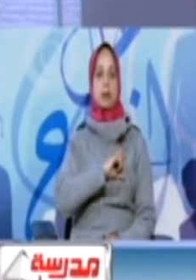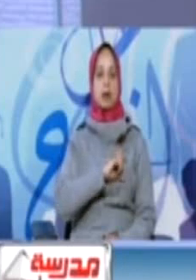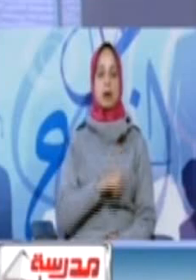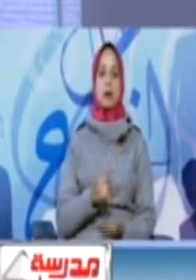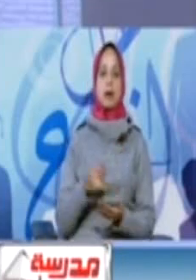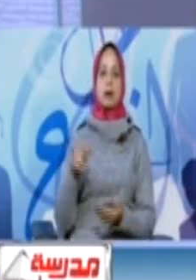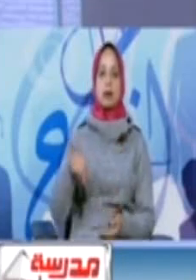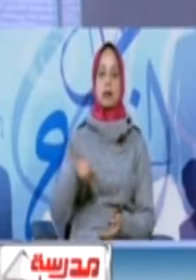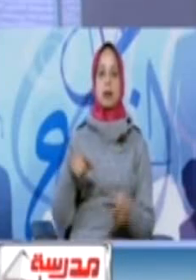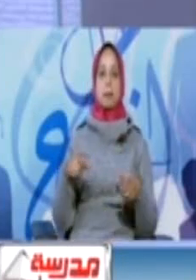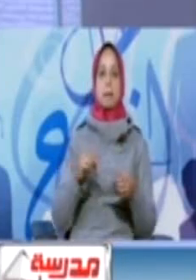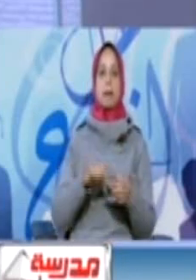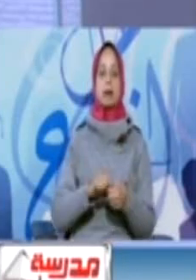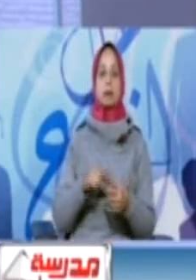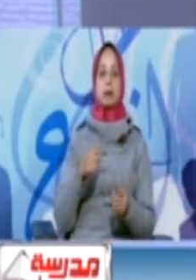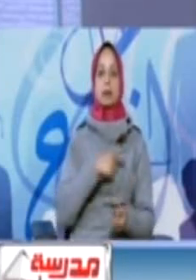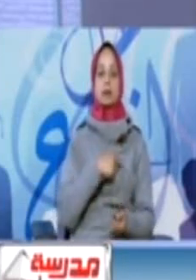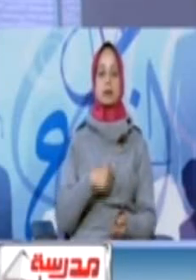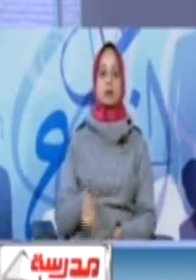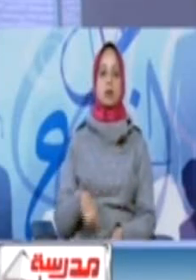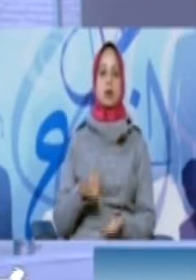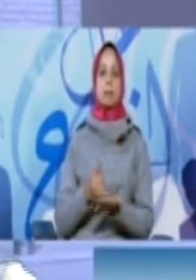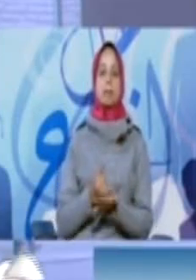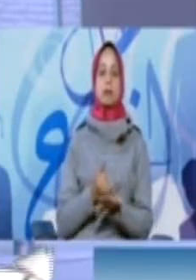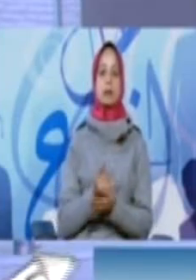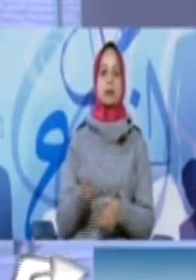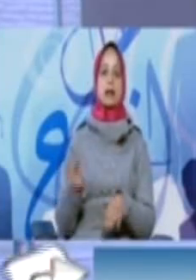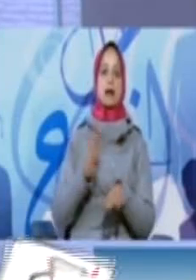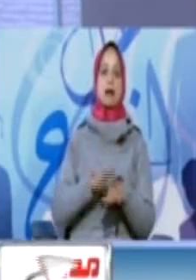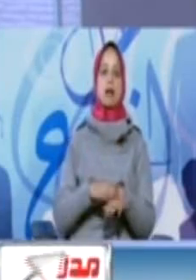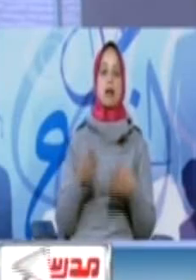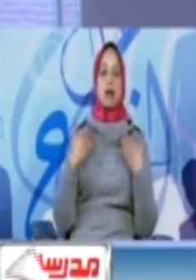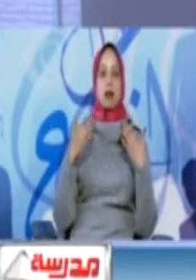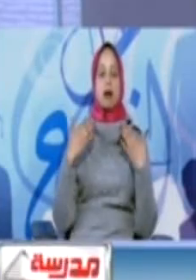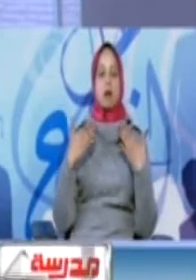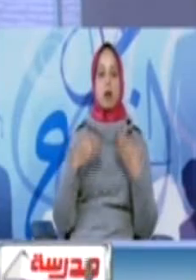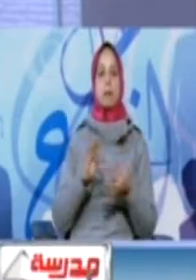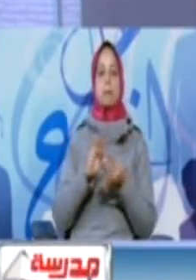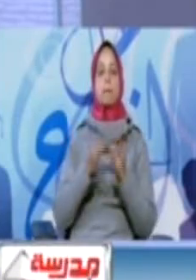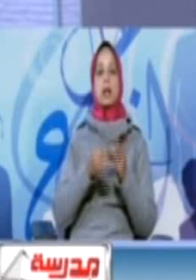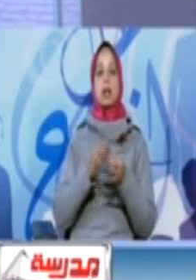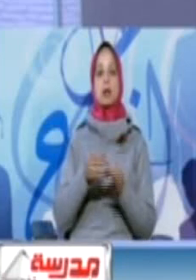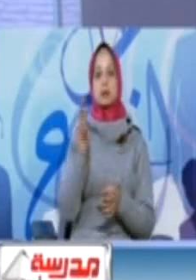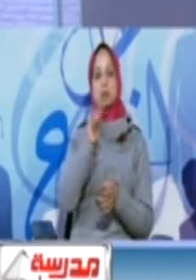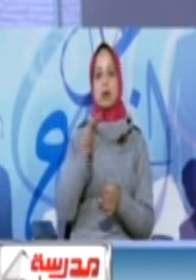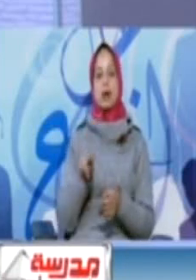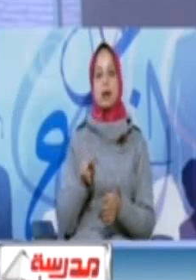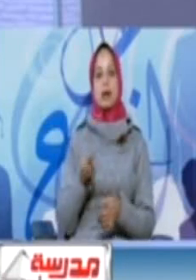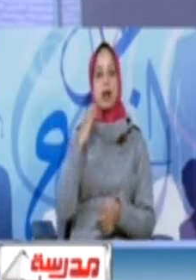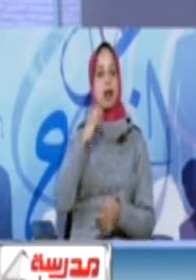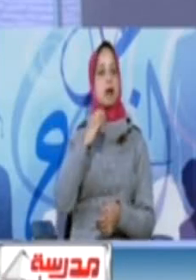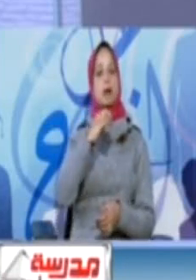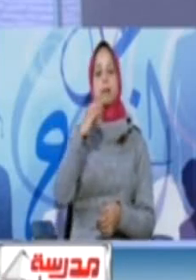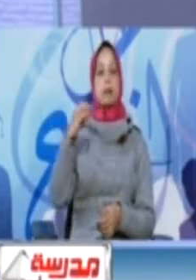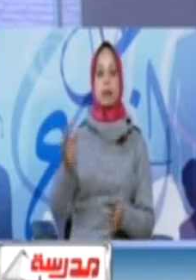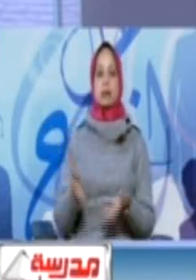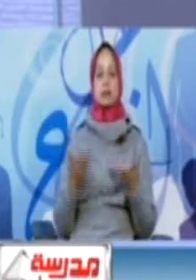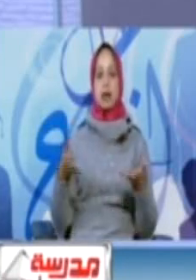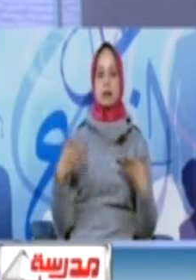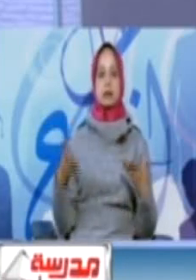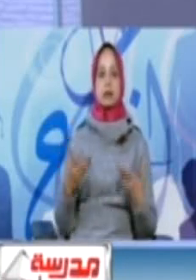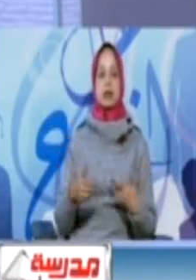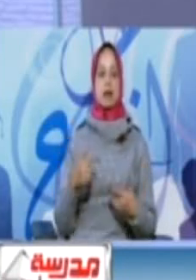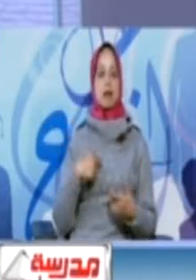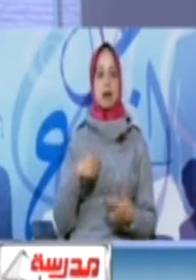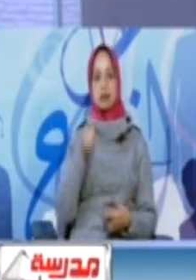قوي. انت هتخش هتلاقي حوالي بتاع مليون سؤال، حل زي ما انت عايز. انت معايا؟ ماشي. بس برضه انا مش